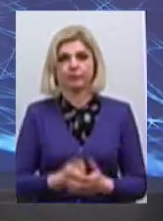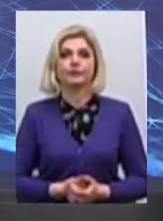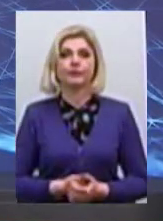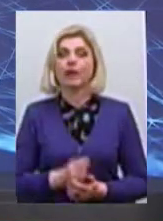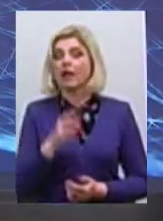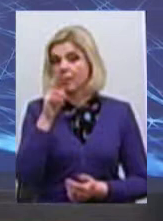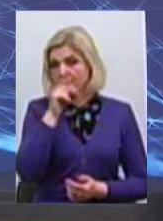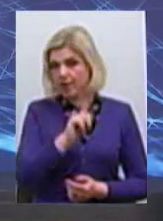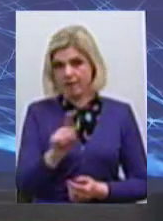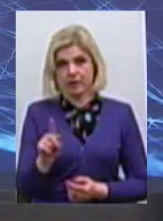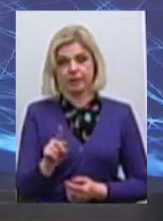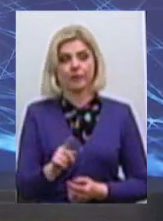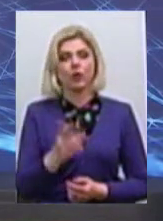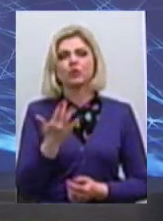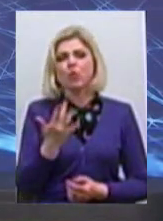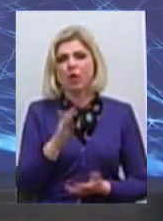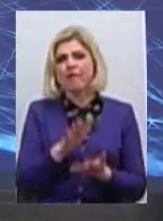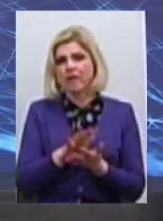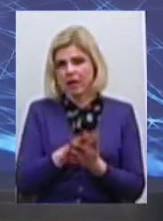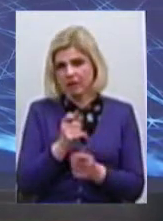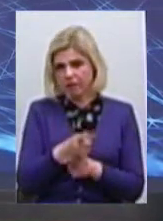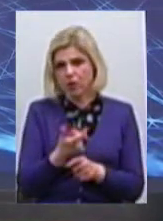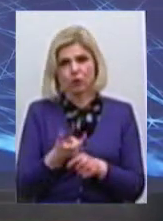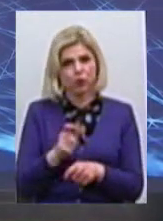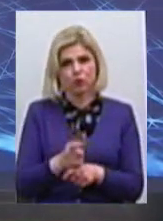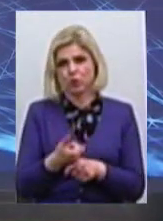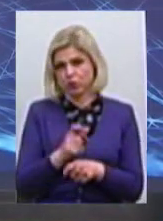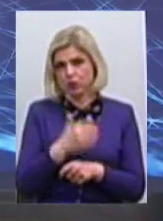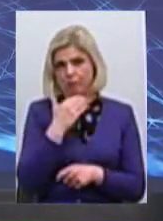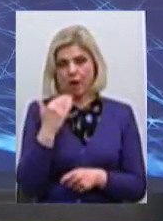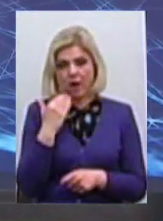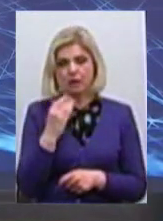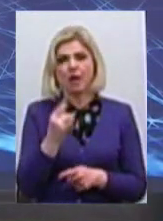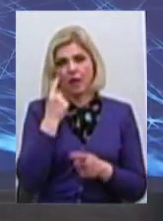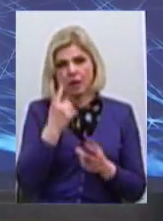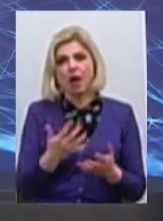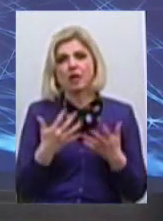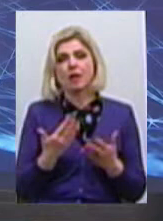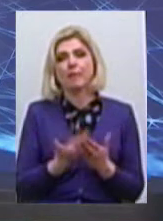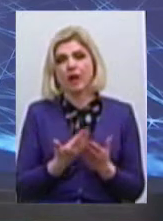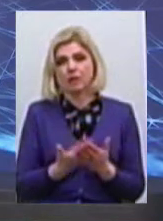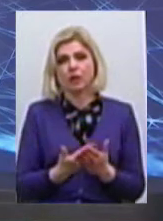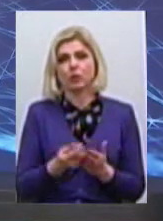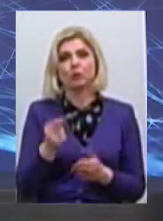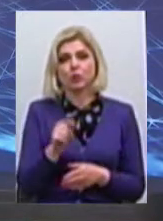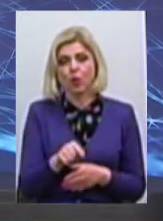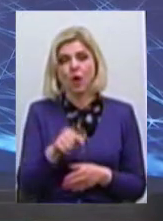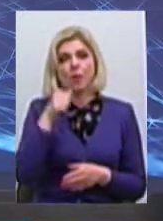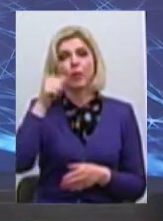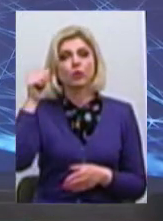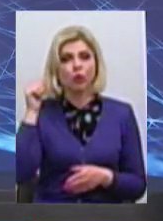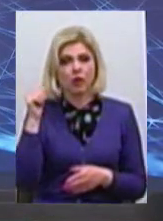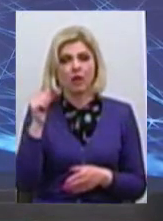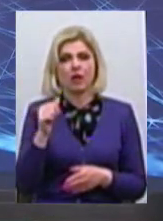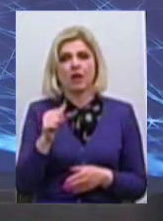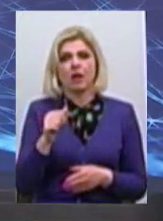ні, це неправда. Скільки викидів? Дуже-дуже багато. І яскравим прикладом цього є минулорічні